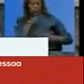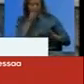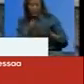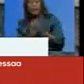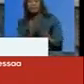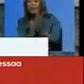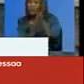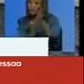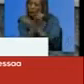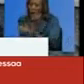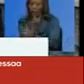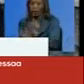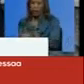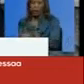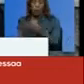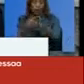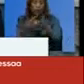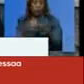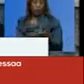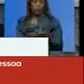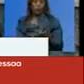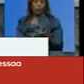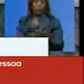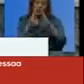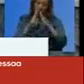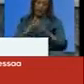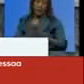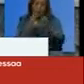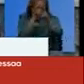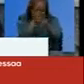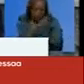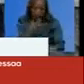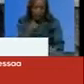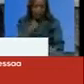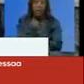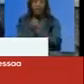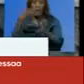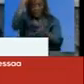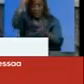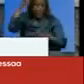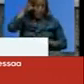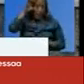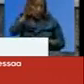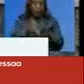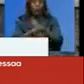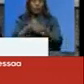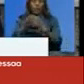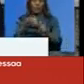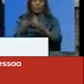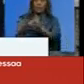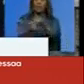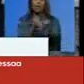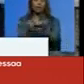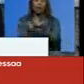ይቅርታ እጠይቃለሁ እንዲሁም ሰላም ለማስከበርና ህገ መንግስታዊ ግዴታቸውን ለመወጣት